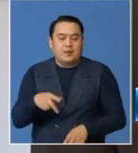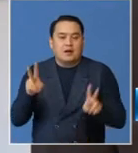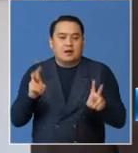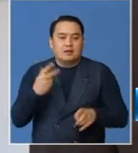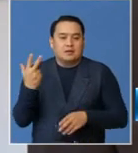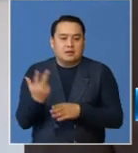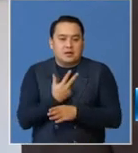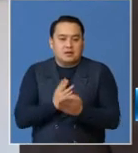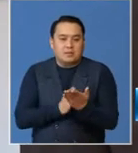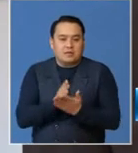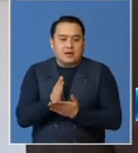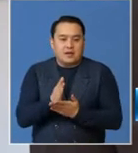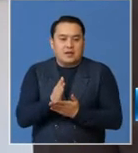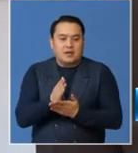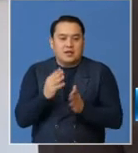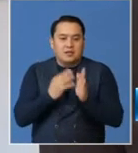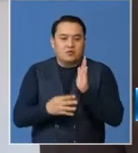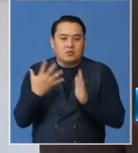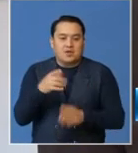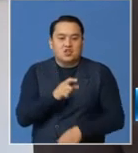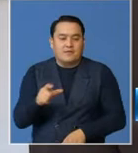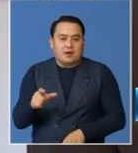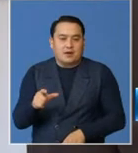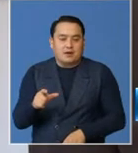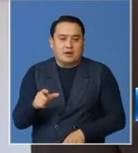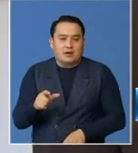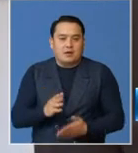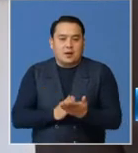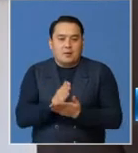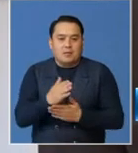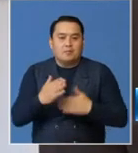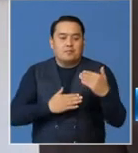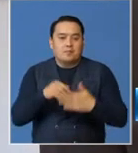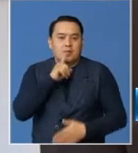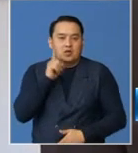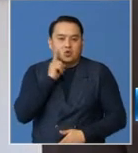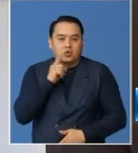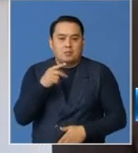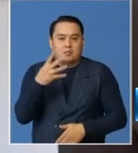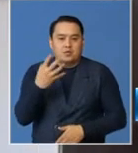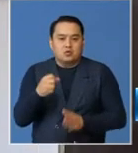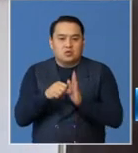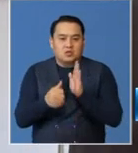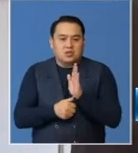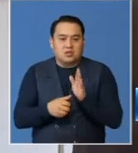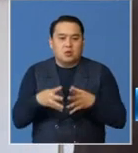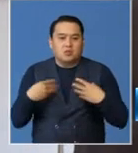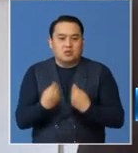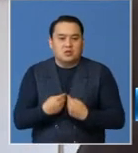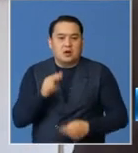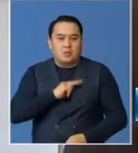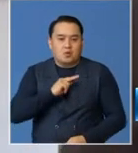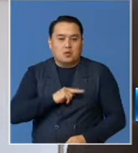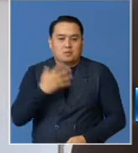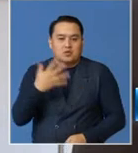третьего направления 95 человек это направлено на молодежную практику, 516 человек на общественные работы,